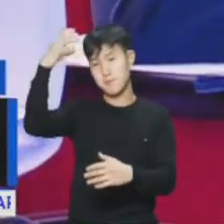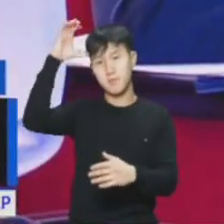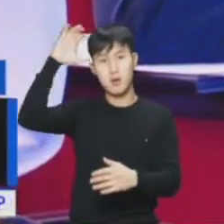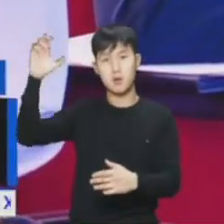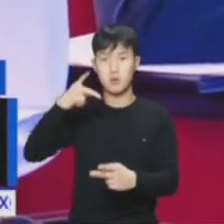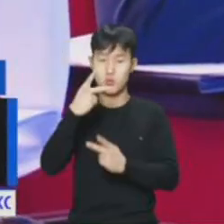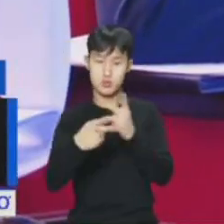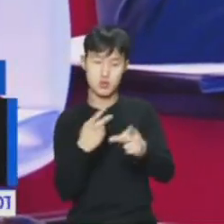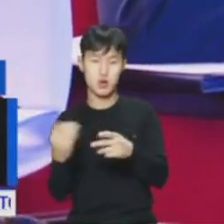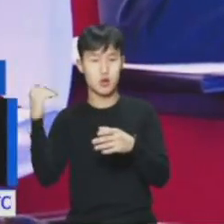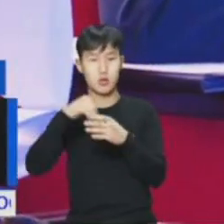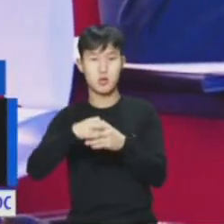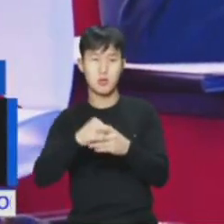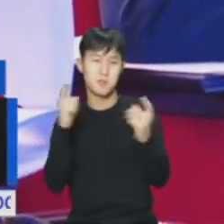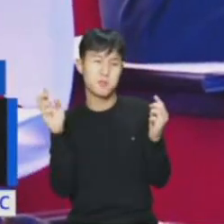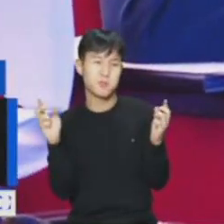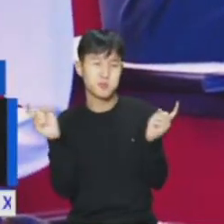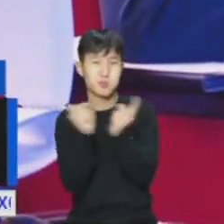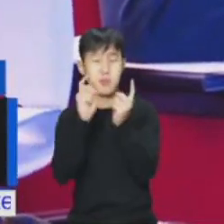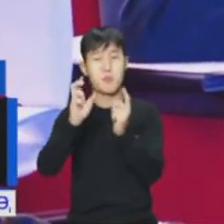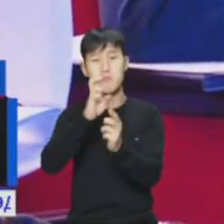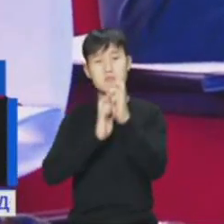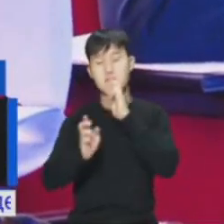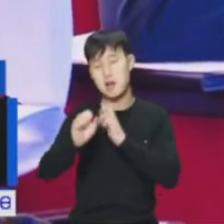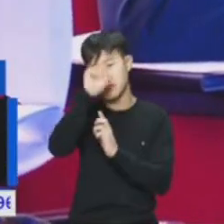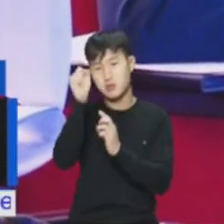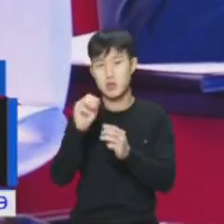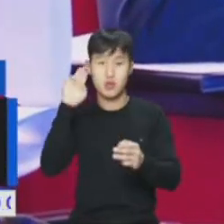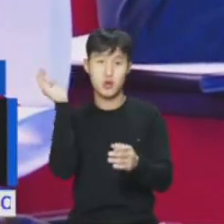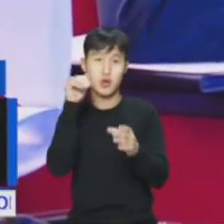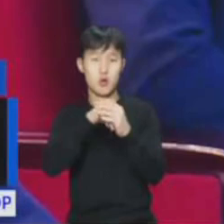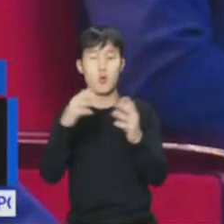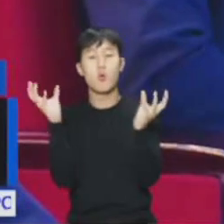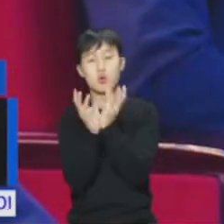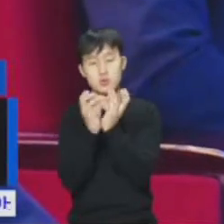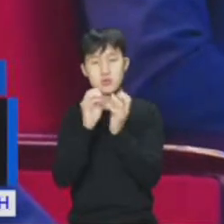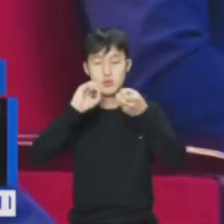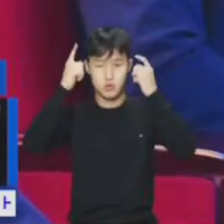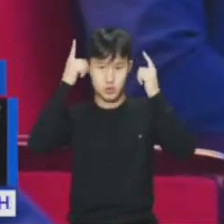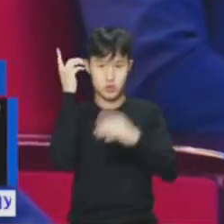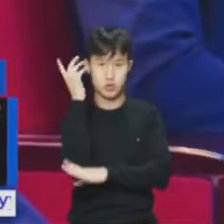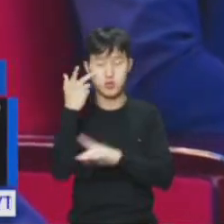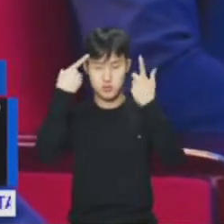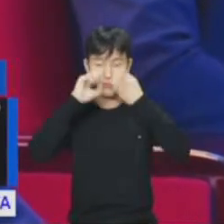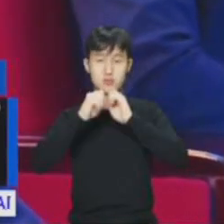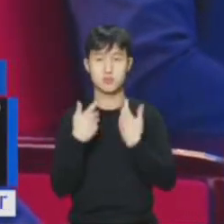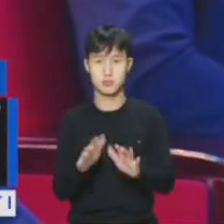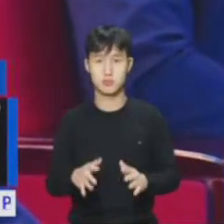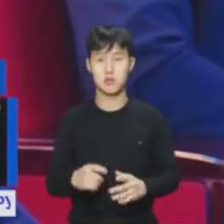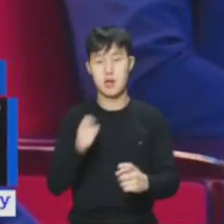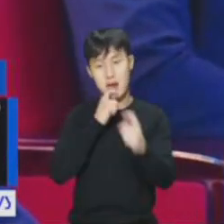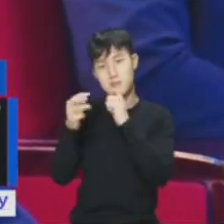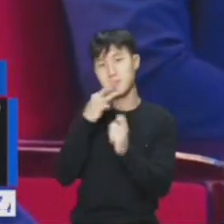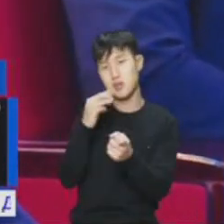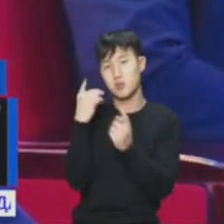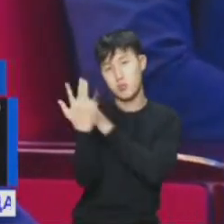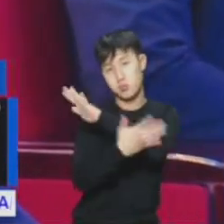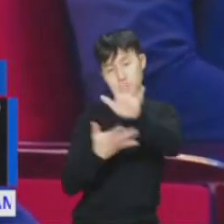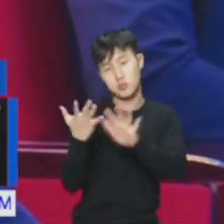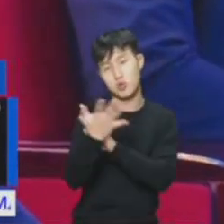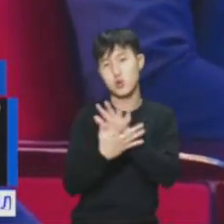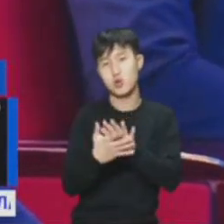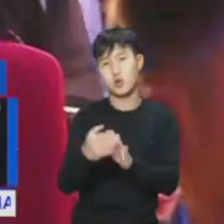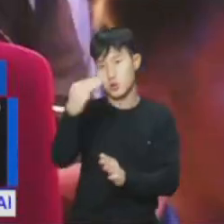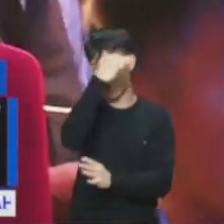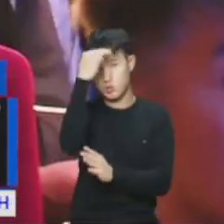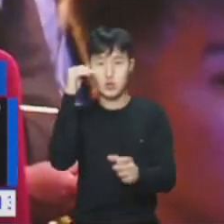ажиллагаанд нэвтрүүлэхэд тулгамдж байгаа асуудлуудыг тодорхойлох уулзалтыг ч мөн өнөөдөр хийсэн байна. Энэ уулзалтаар харилцан мэдээлэл солилцож, туршлага